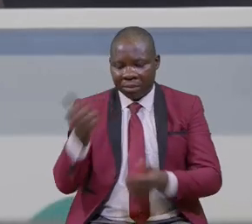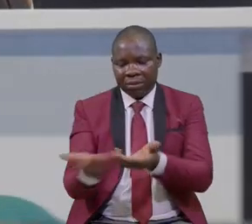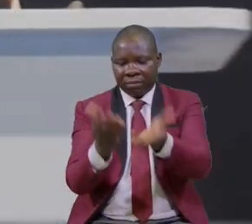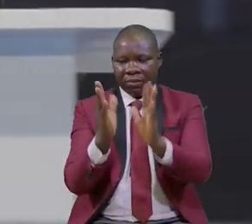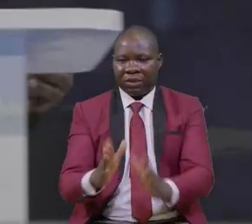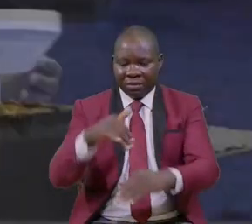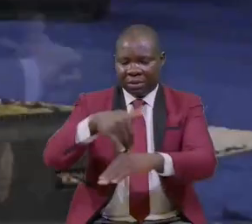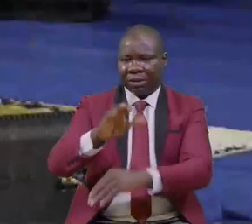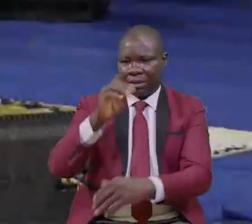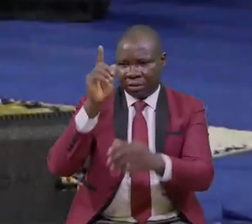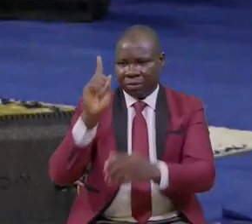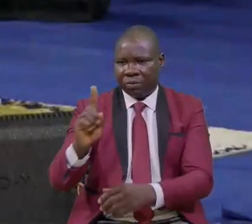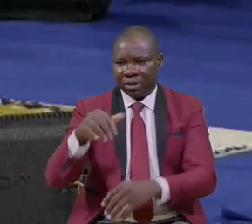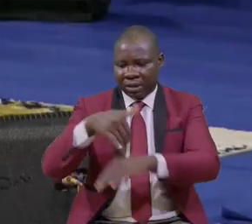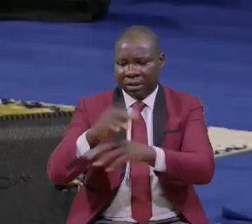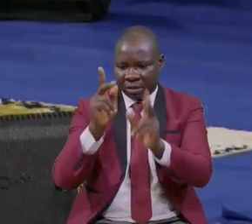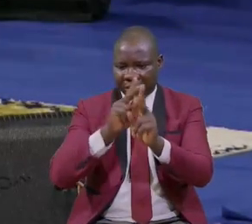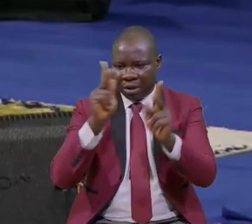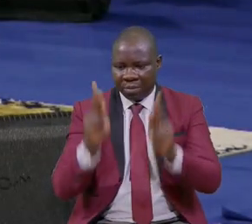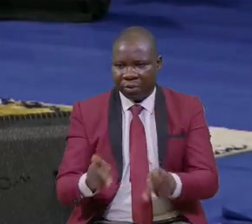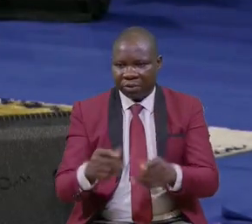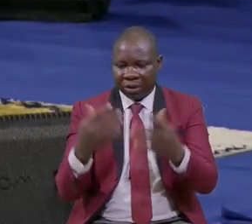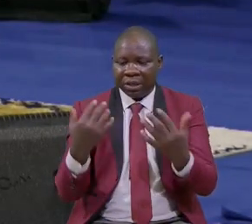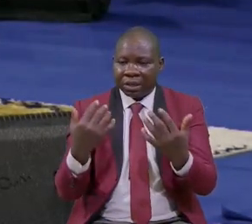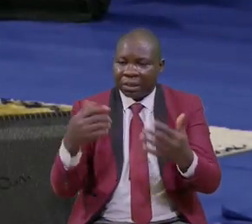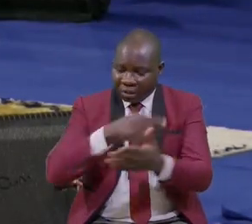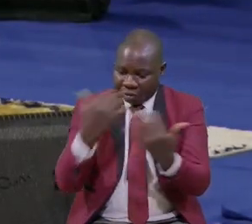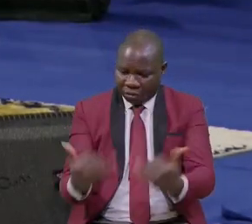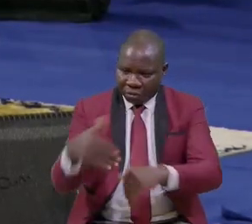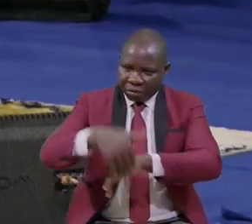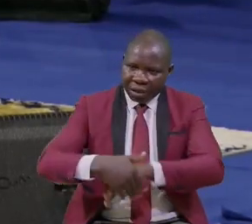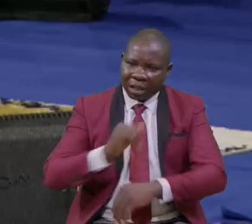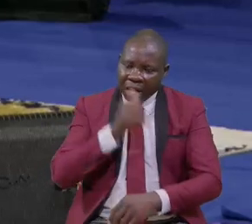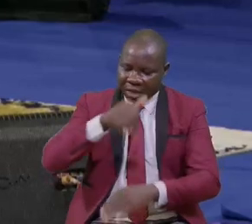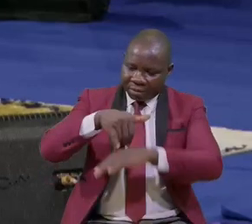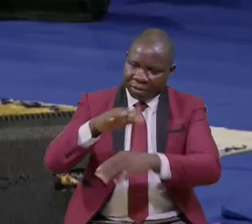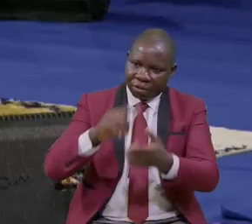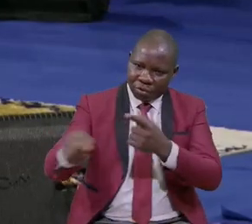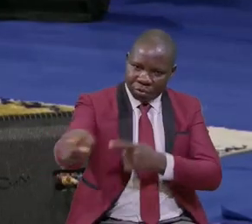qu'on a envoyé seulement. L'envoyé, ce soir, je suis envoyé vers toi.